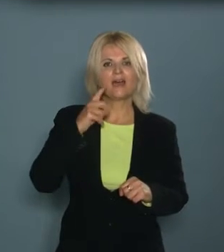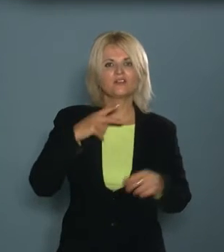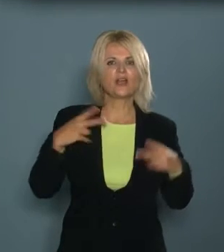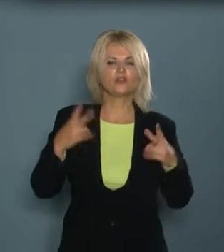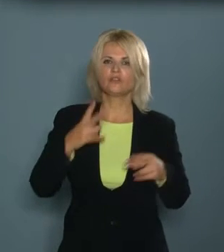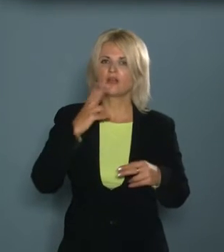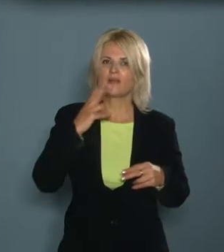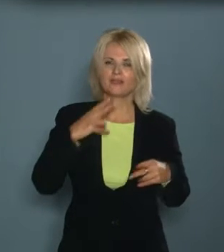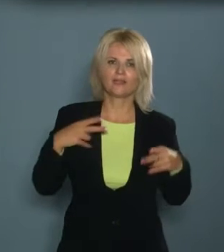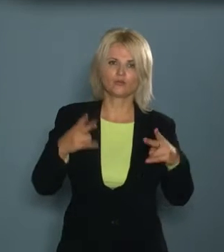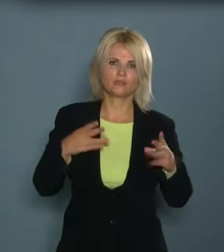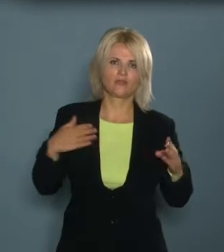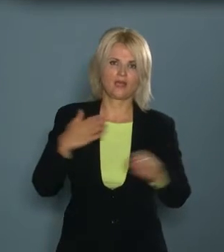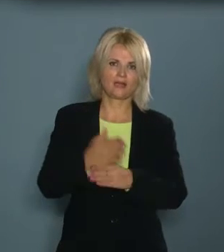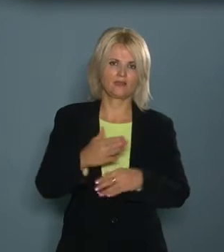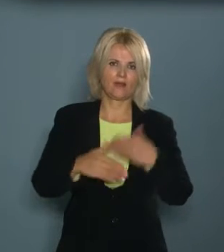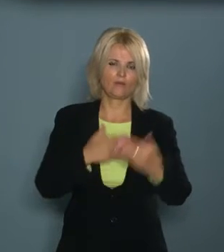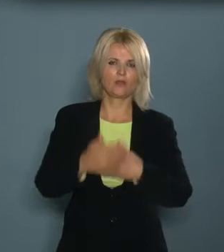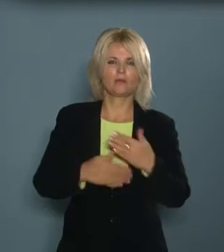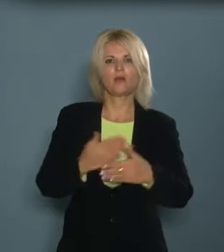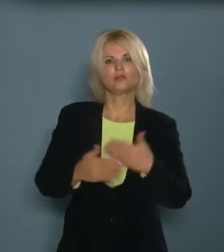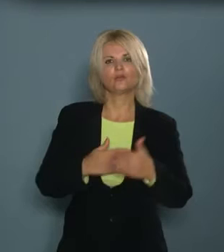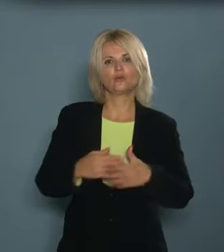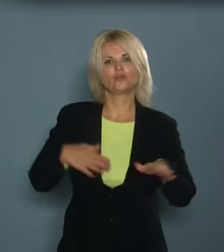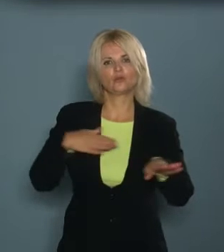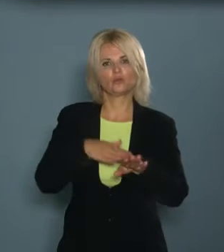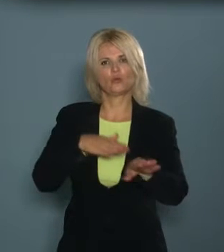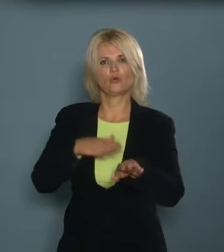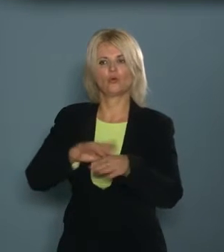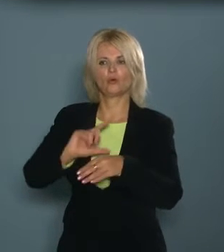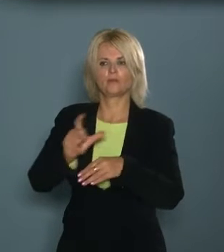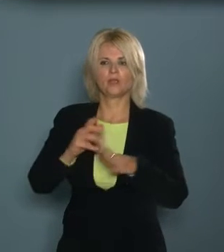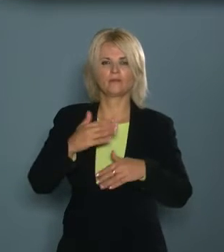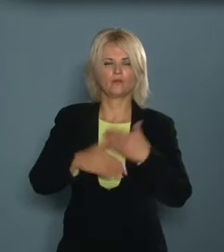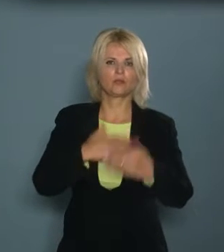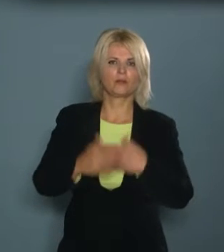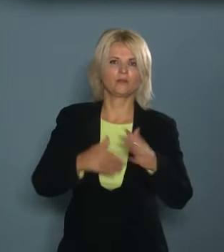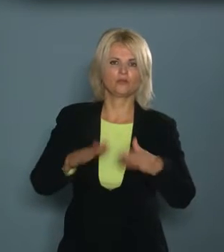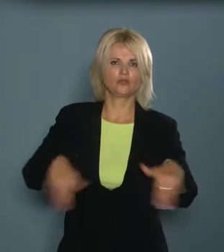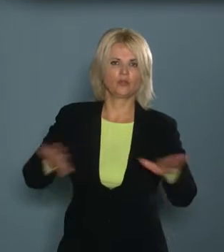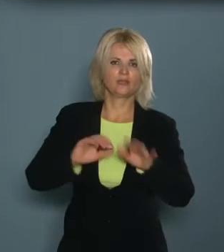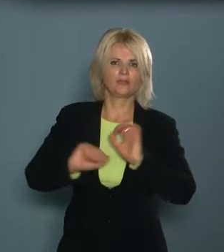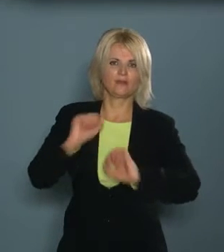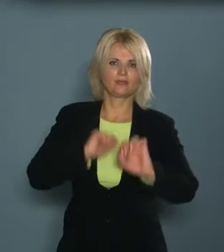utcai átjáró a folyamatos dugók miatt, a folyamatos környezetvédelmi problémák miatt.